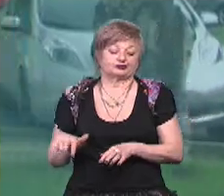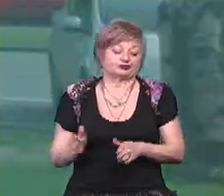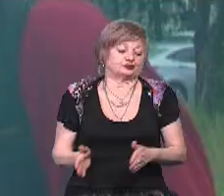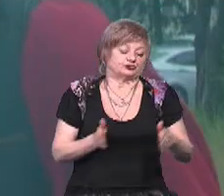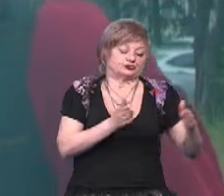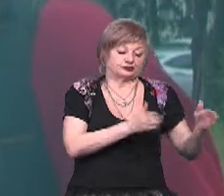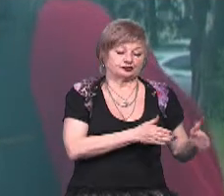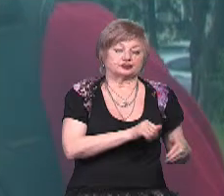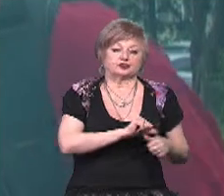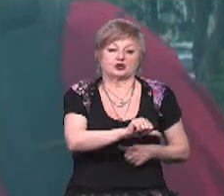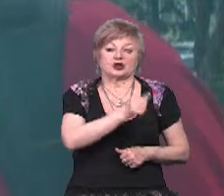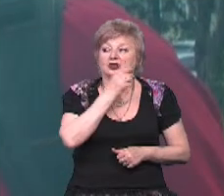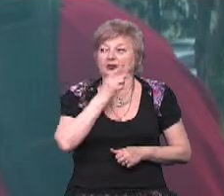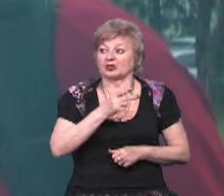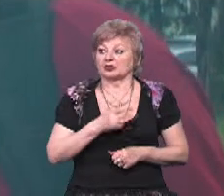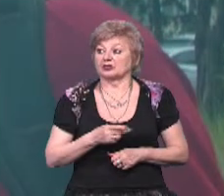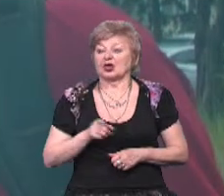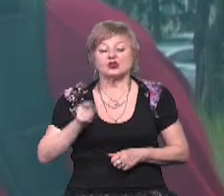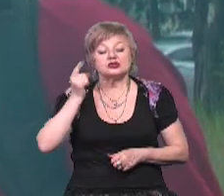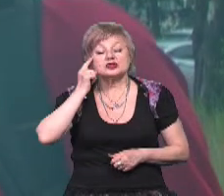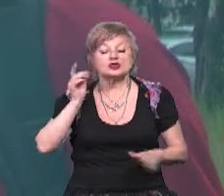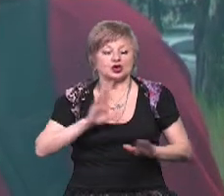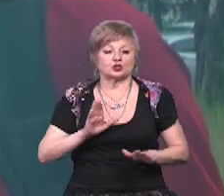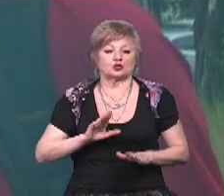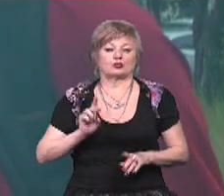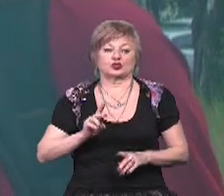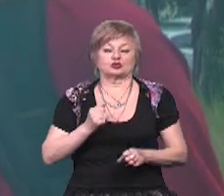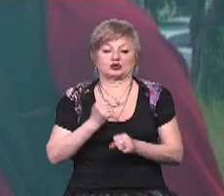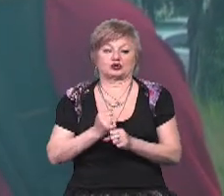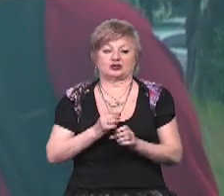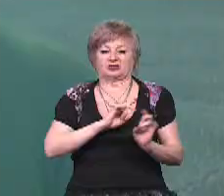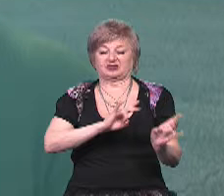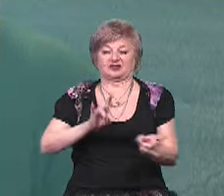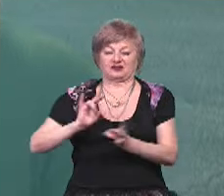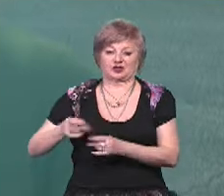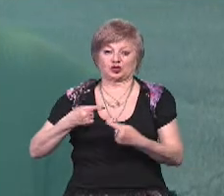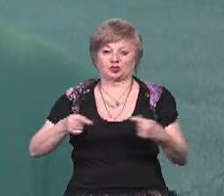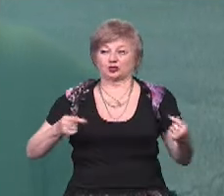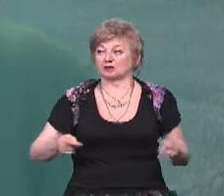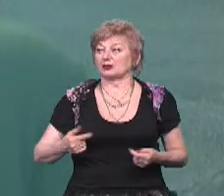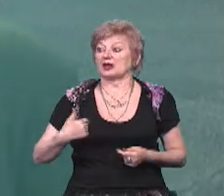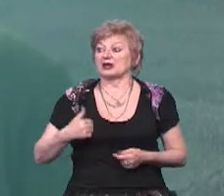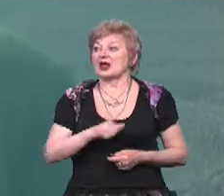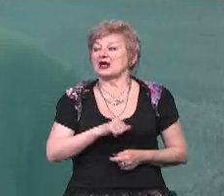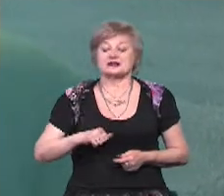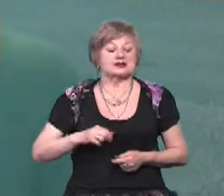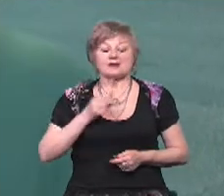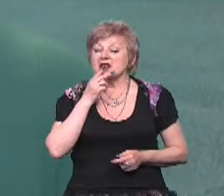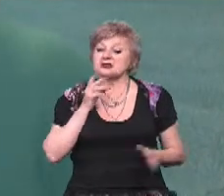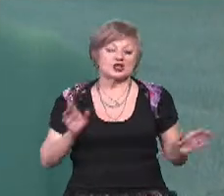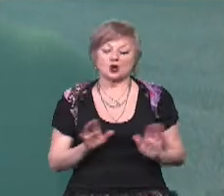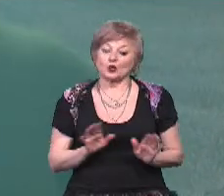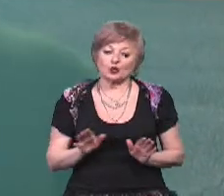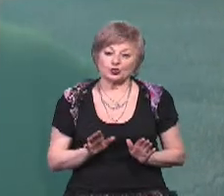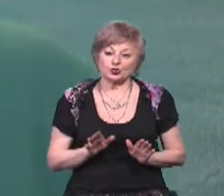там палити. Не думають о тому, що... Вони не думають про те, що спричиняють незручності іншим людям. Я сама не курю. Я сама не